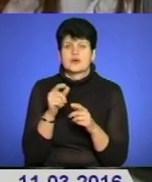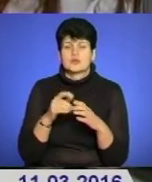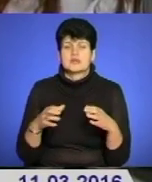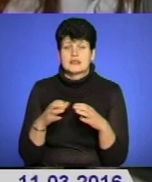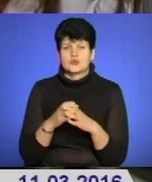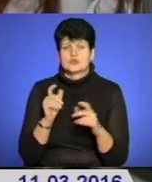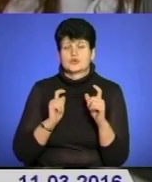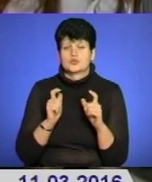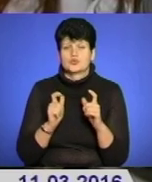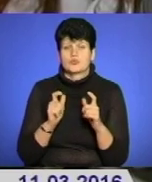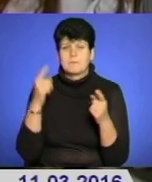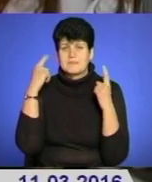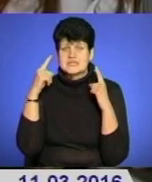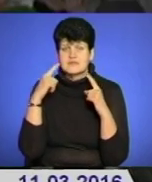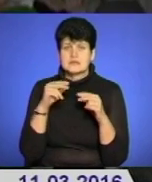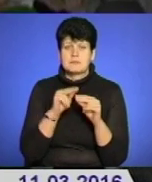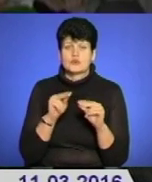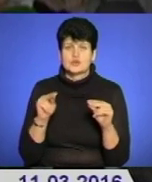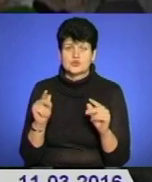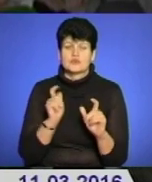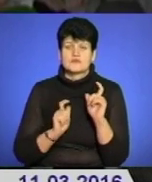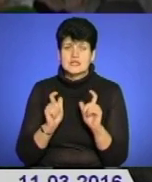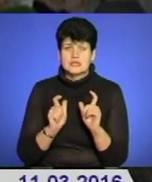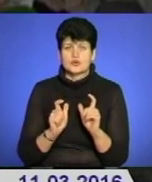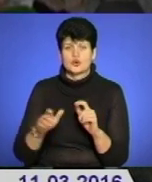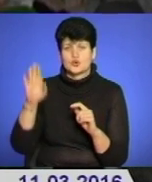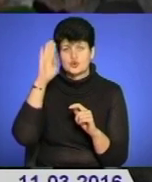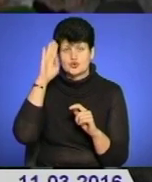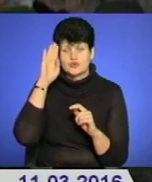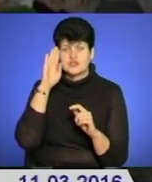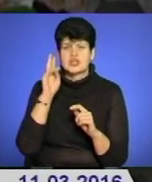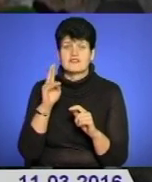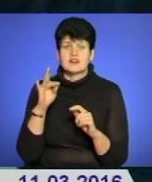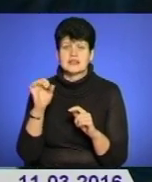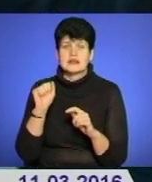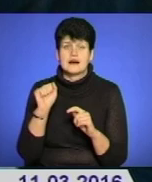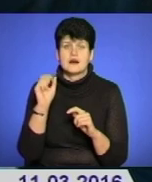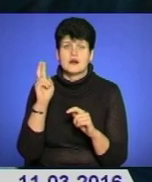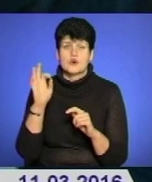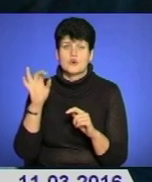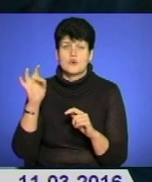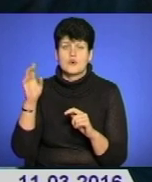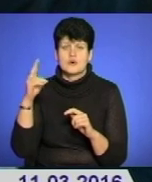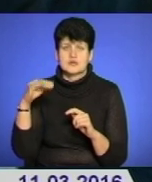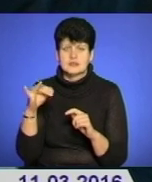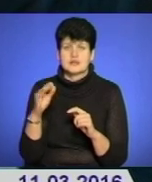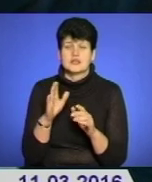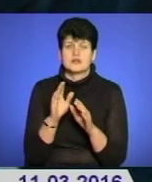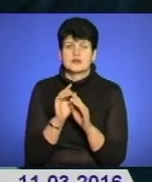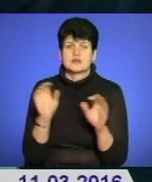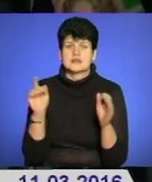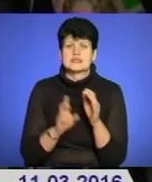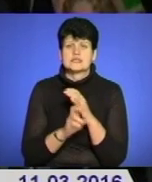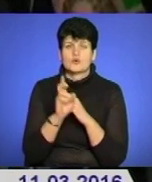Тернопільського національного педагогічного університету, чоловічий вокальний квартет «Акорд», церковні хори «Осанна» та «Глорія». У